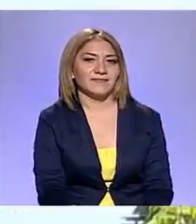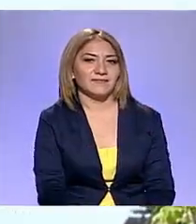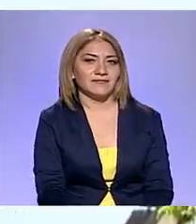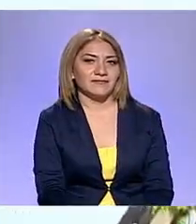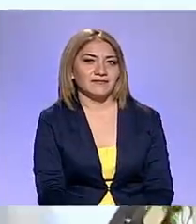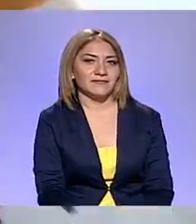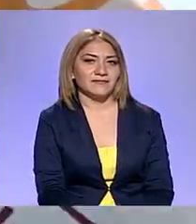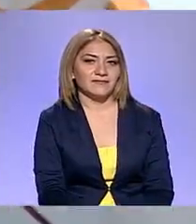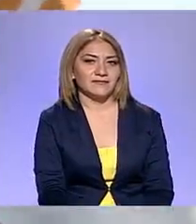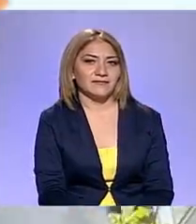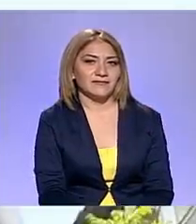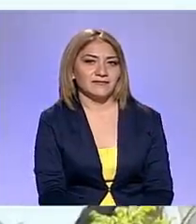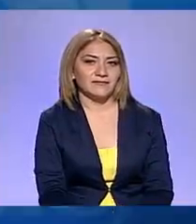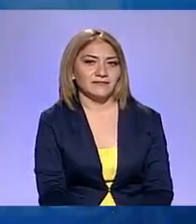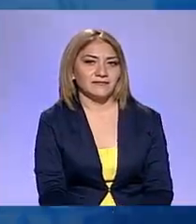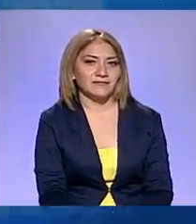Արտակ Գևորքյան, լուրեր։